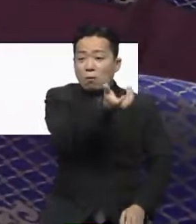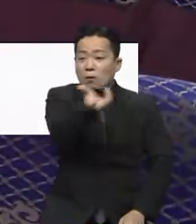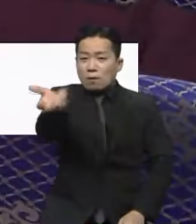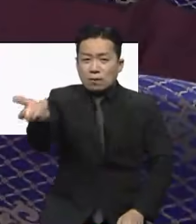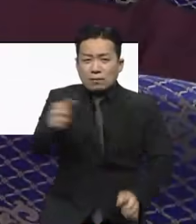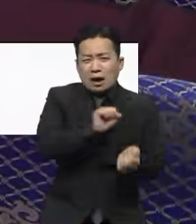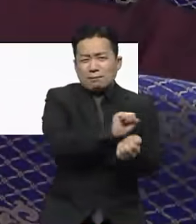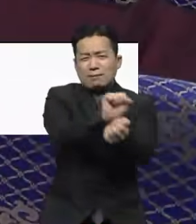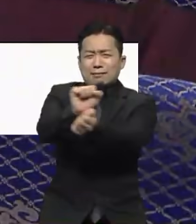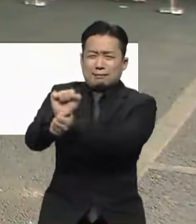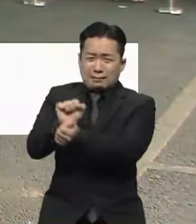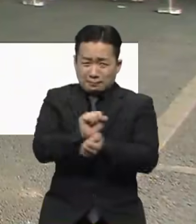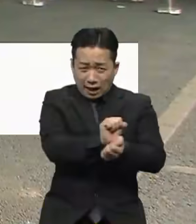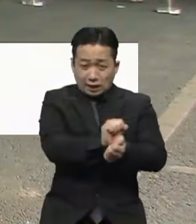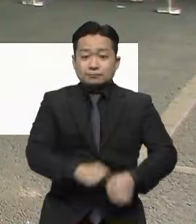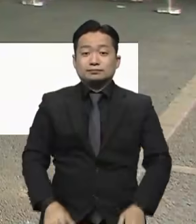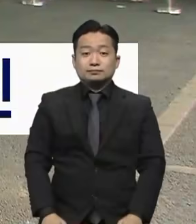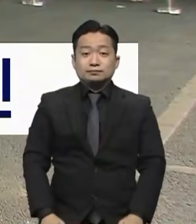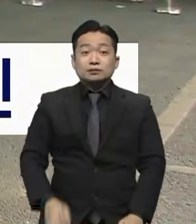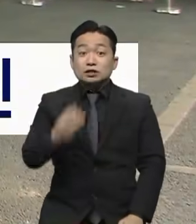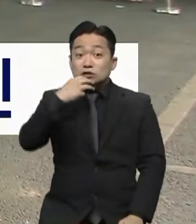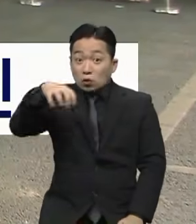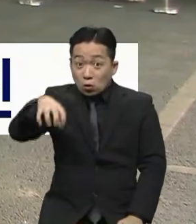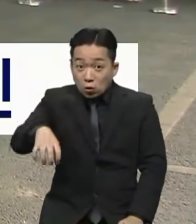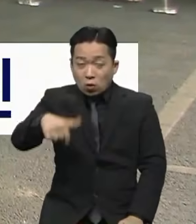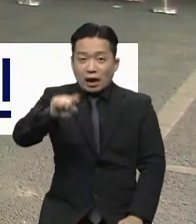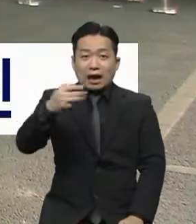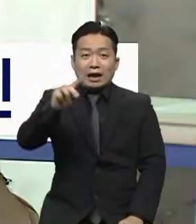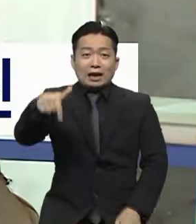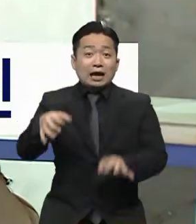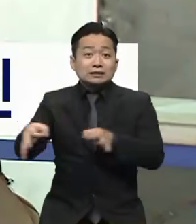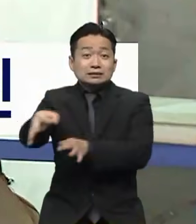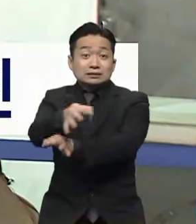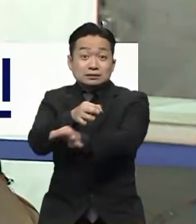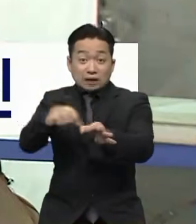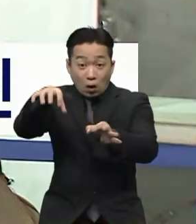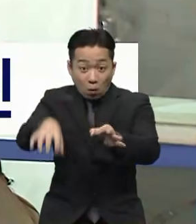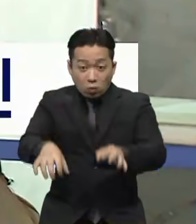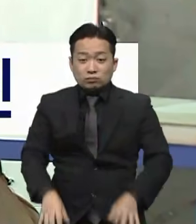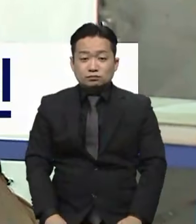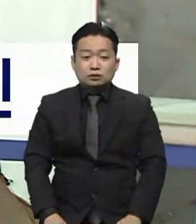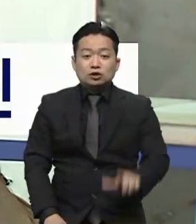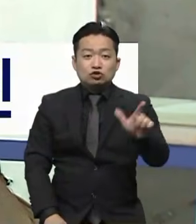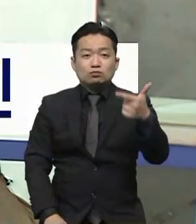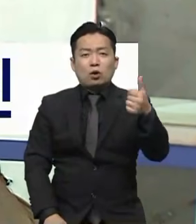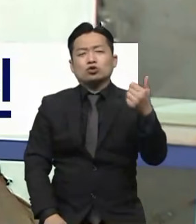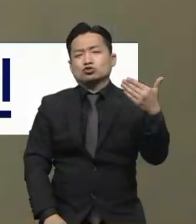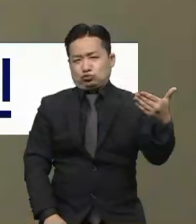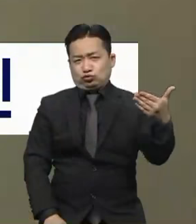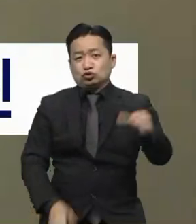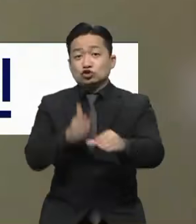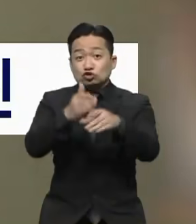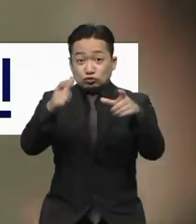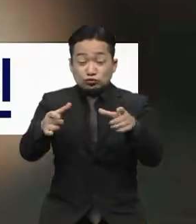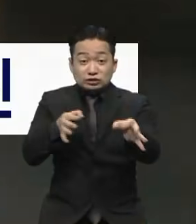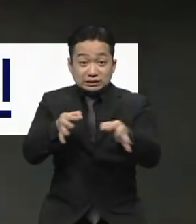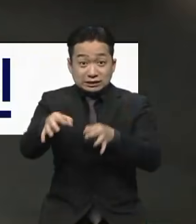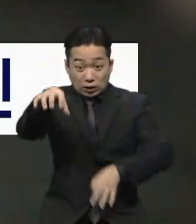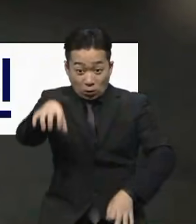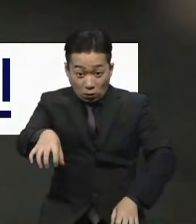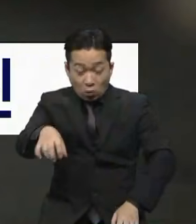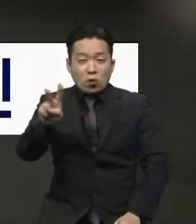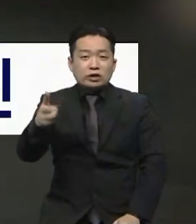빠르게 확산했습니다. 서울에선 가락시장 관련 확진자가 659명, 중부시장 관련